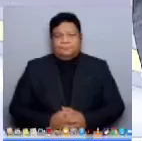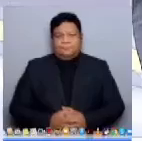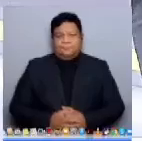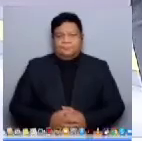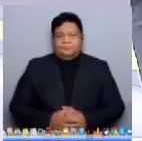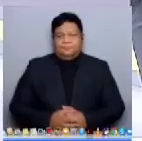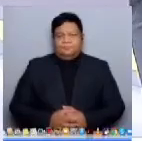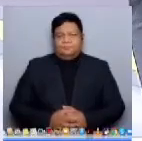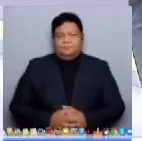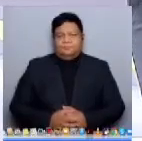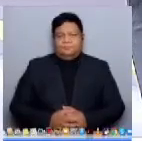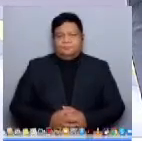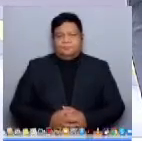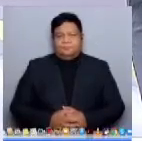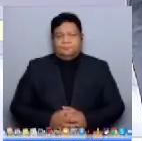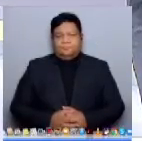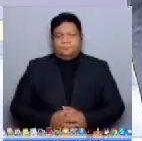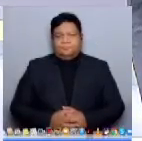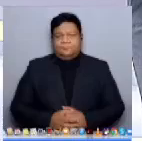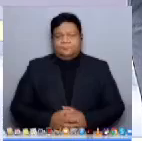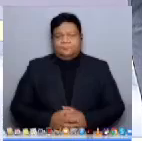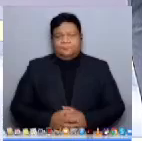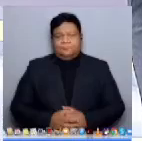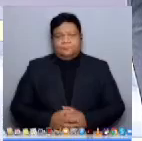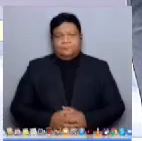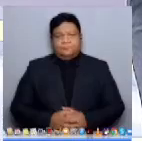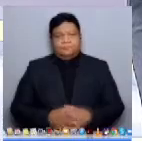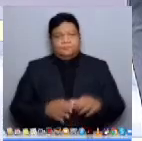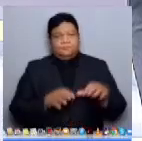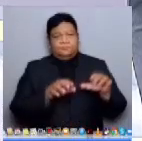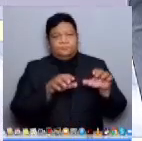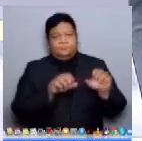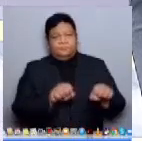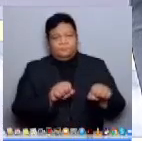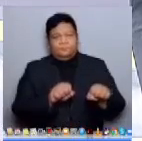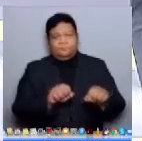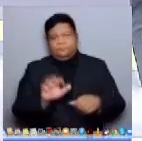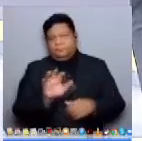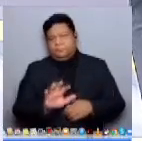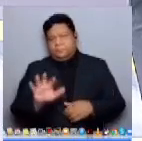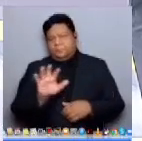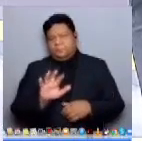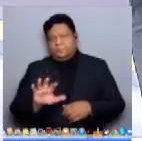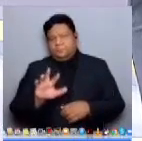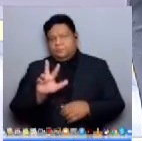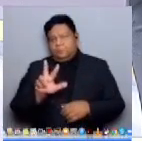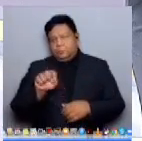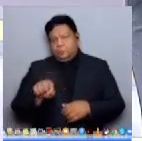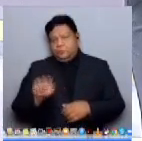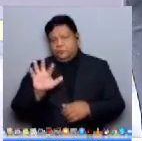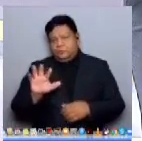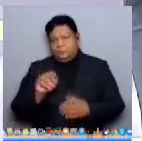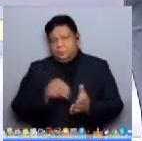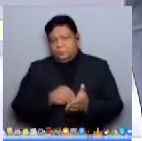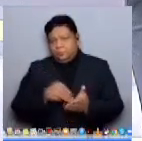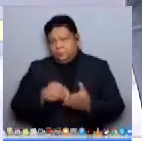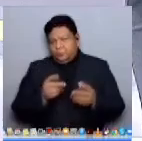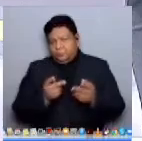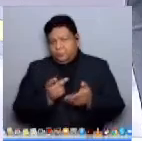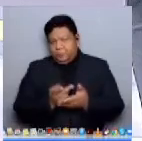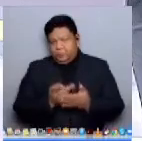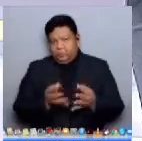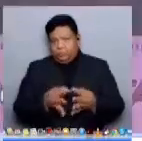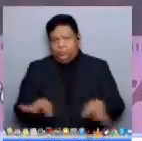protocols. Nasabat ang mahigit 3.5 million pesos na halaga ng umano'y shabu sa bypass operation sa